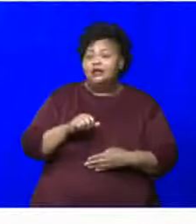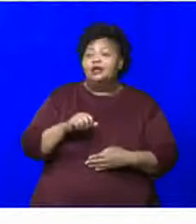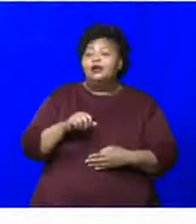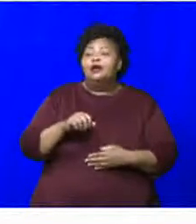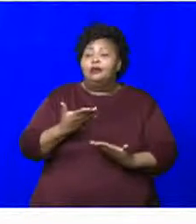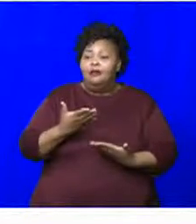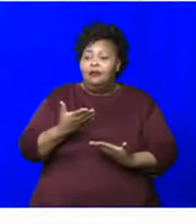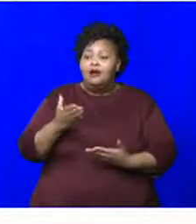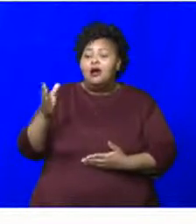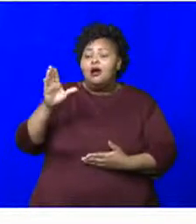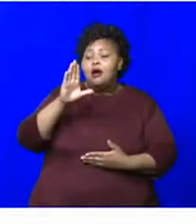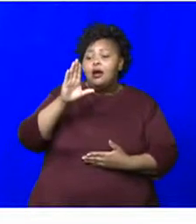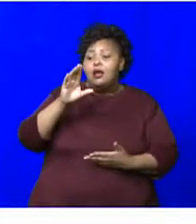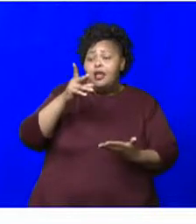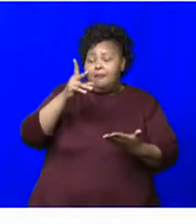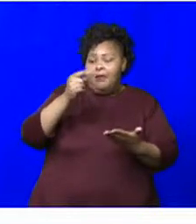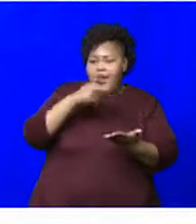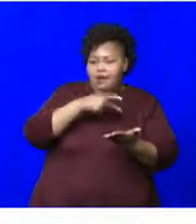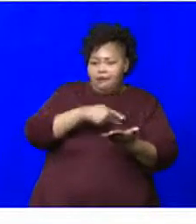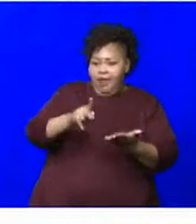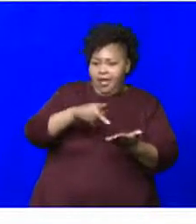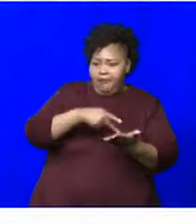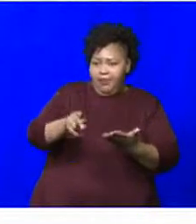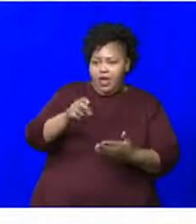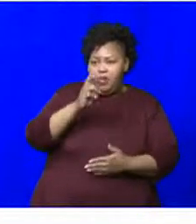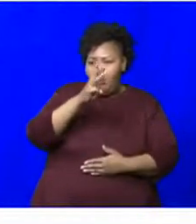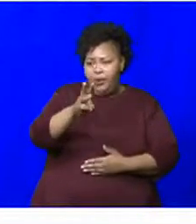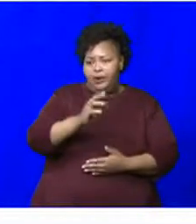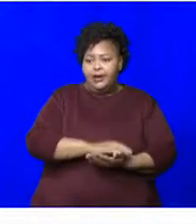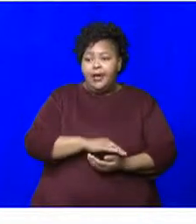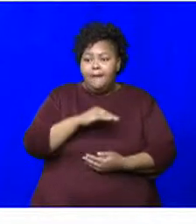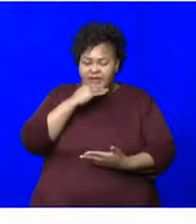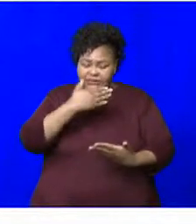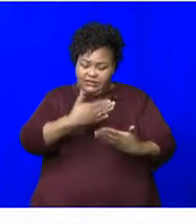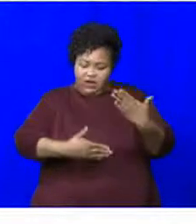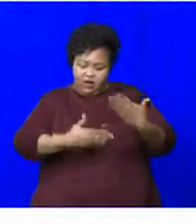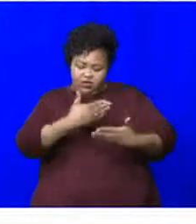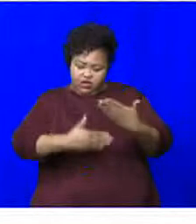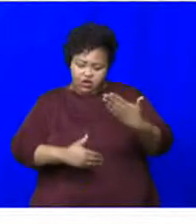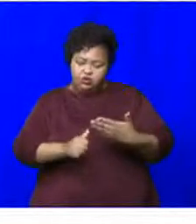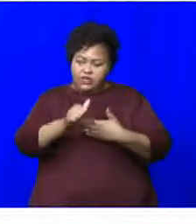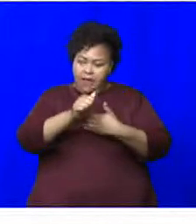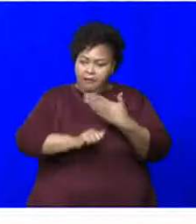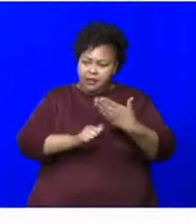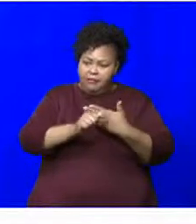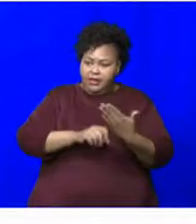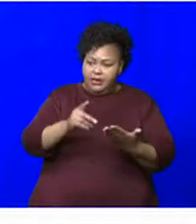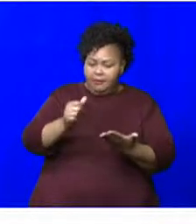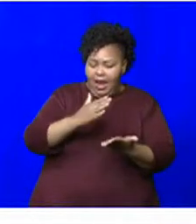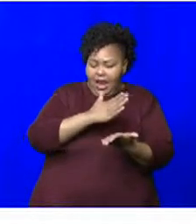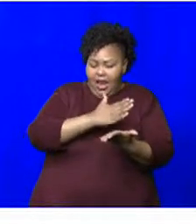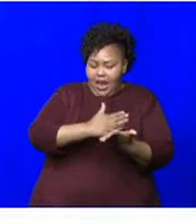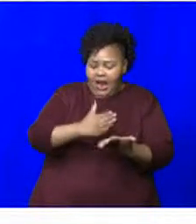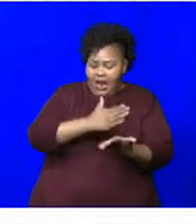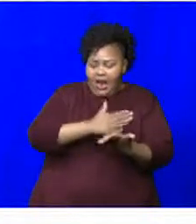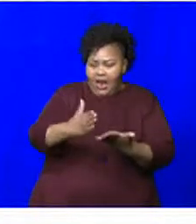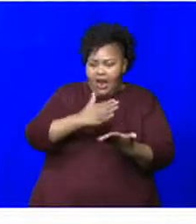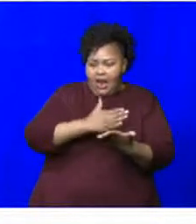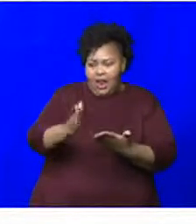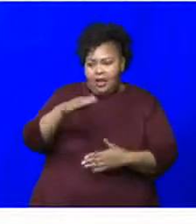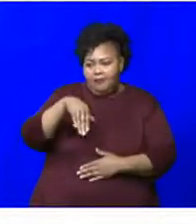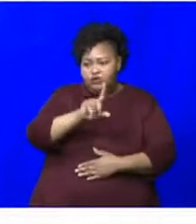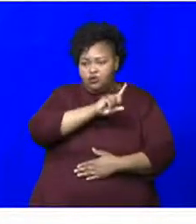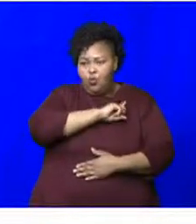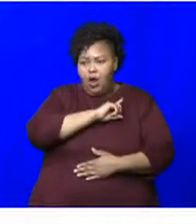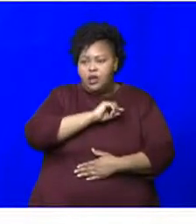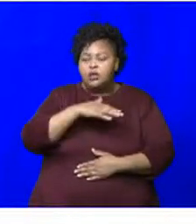so there's a schedule of how much they pay every month to ensure that plus